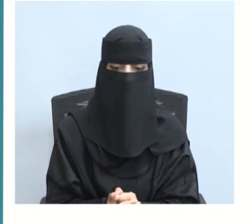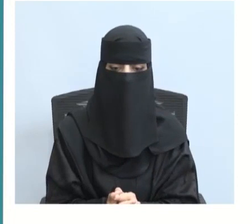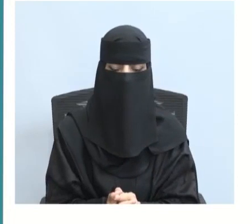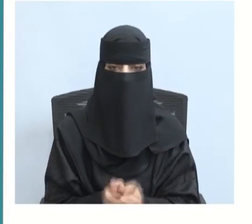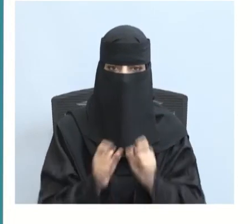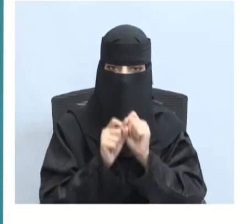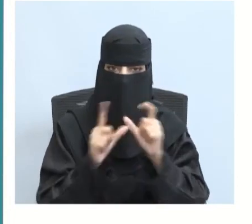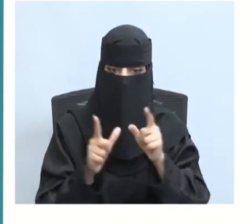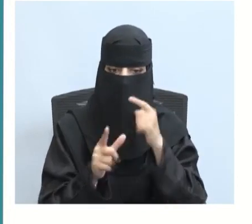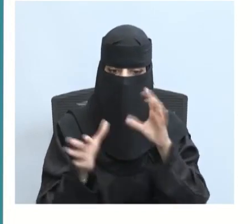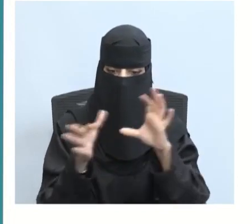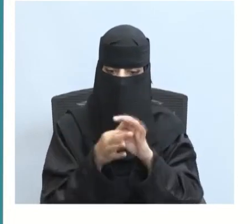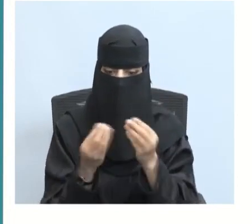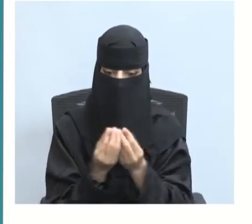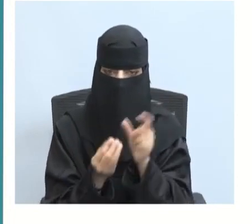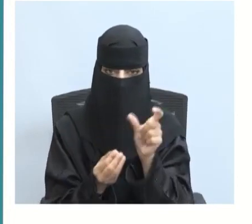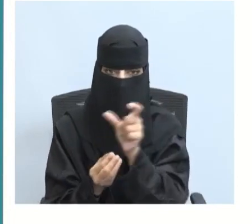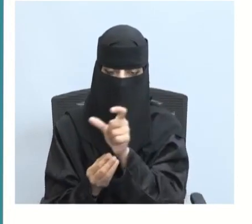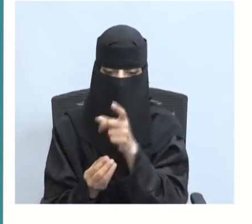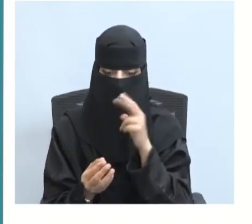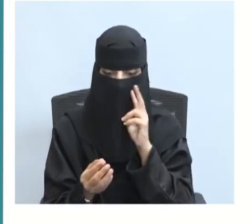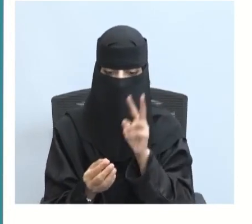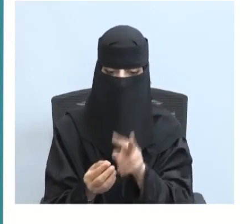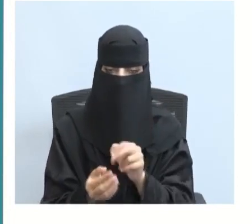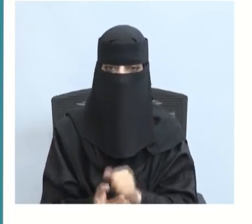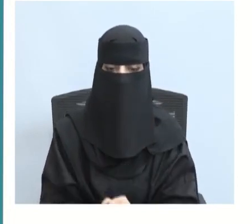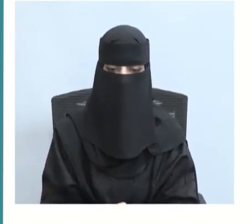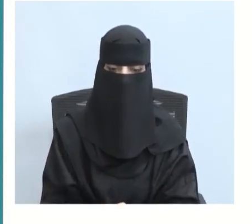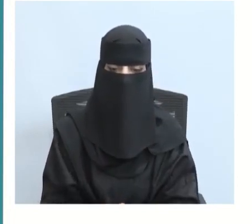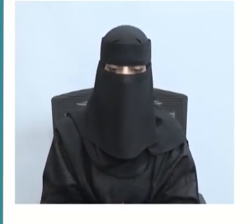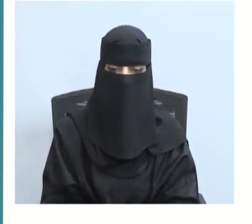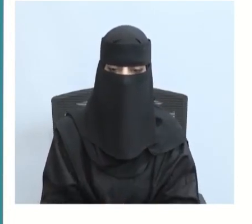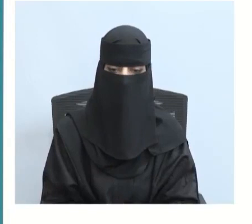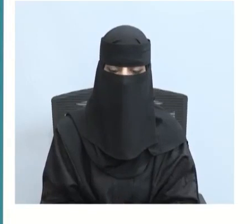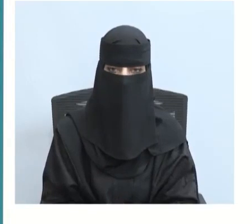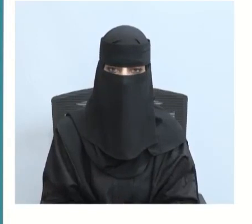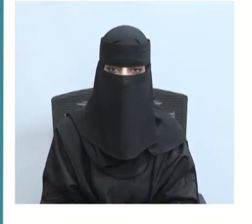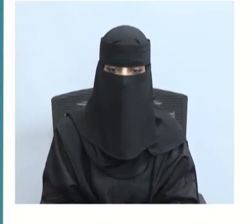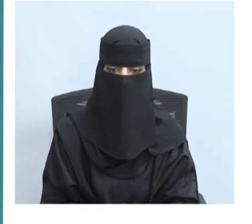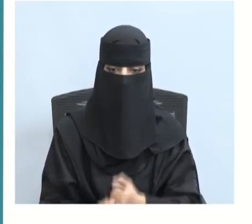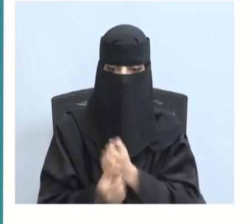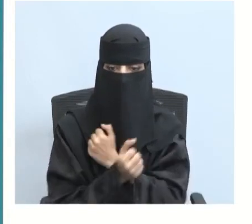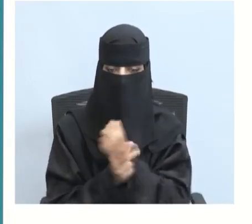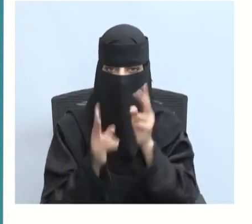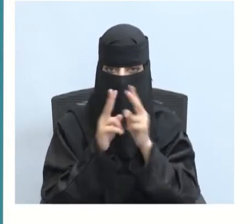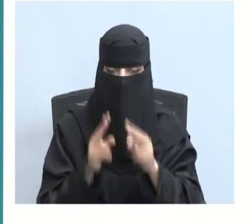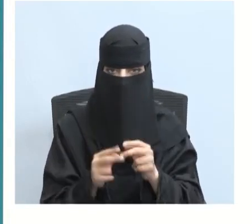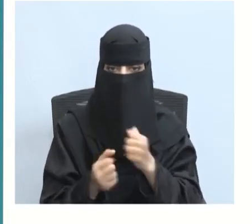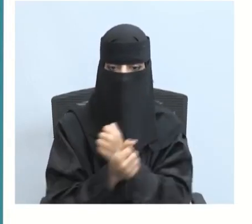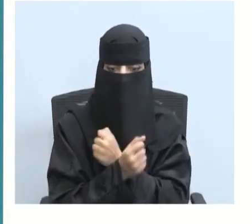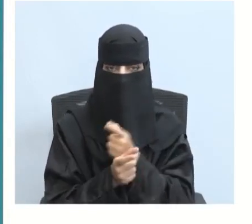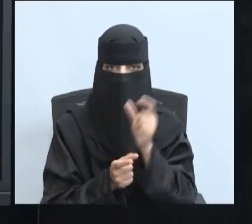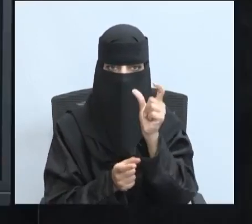وضح او وضح العلاقه بين المصطلحات في كل مما يلي الطاقه الكهربائيه والطاقه